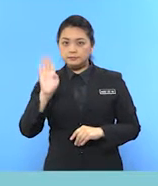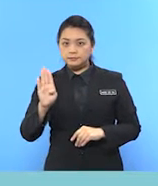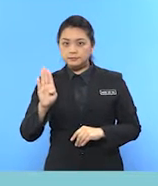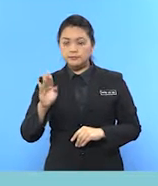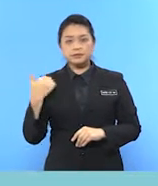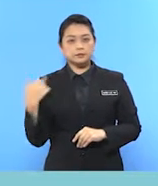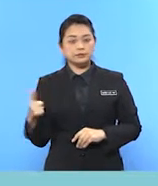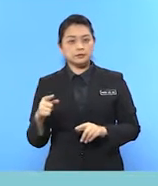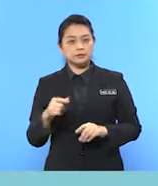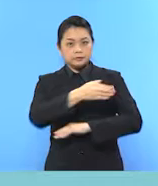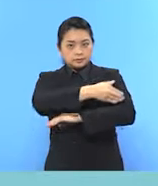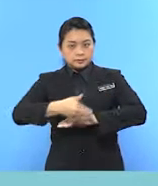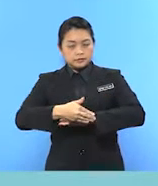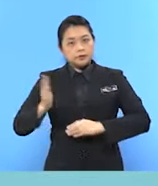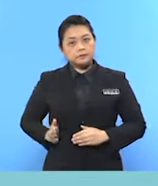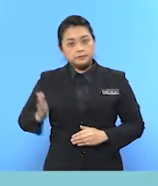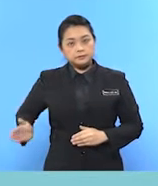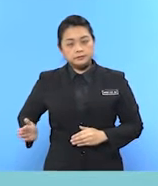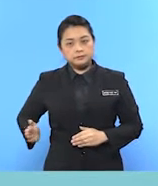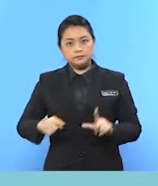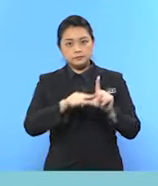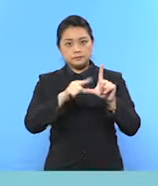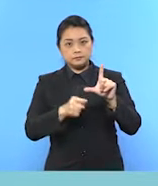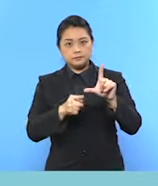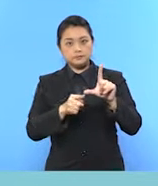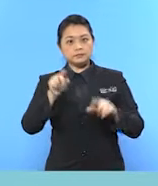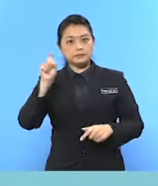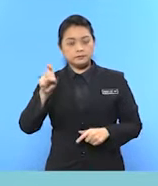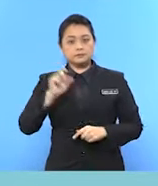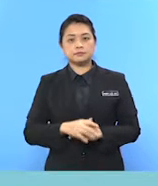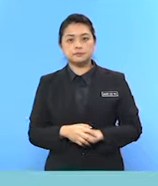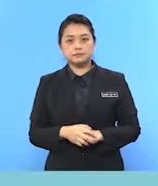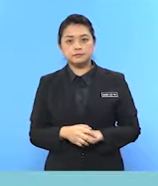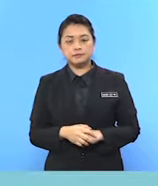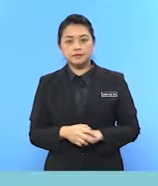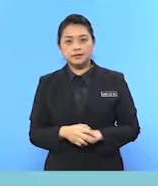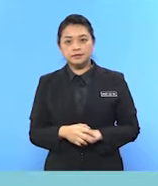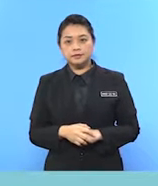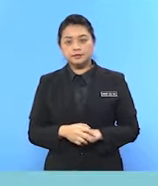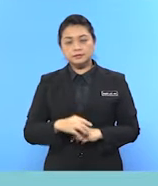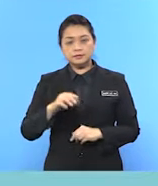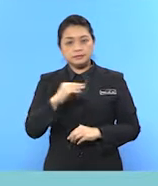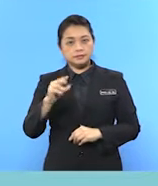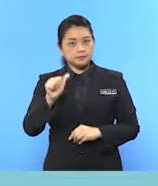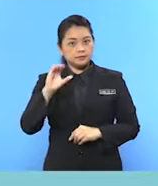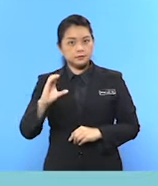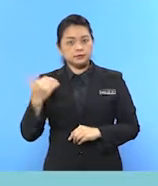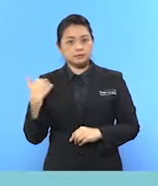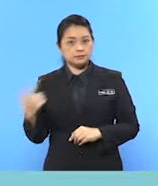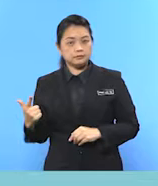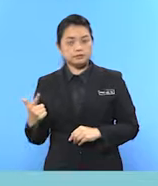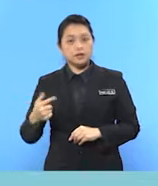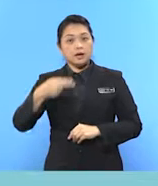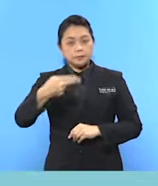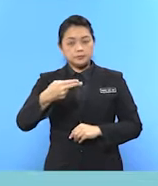AB ialah sisi bersebelahan bagi sudut tirus X. Dan AC